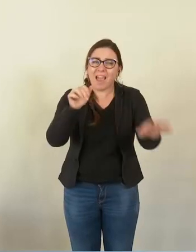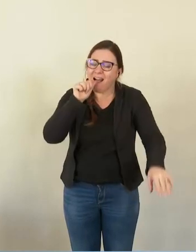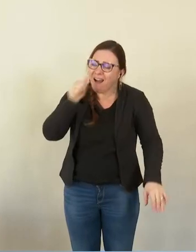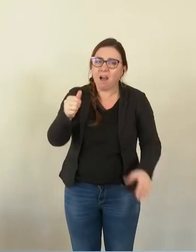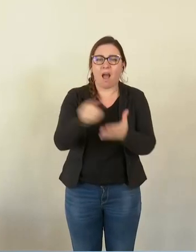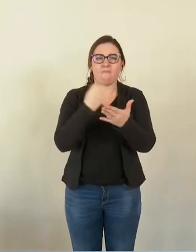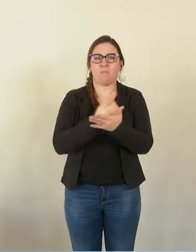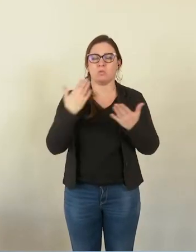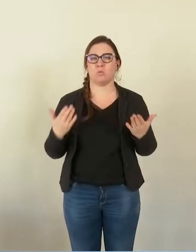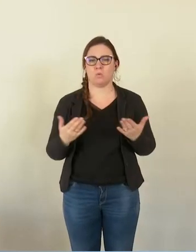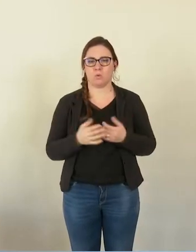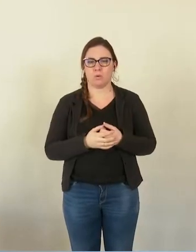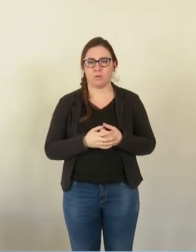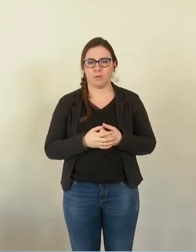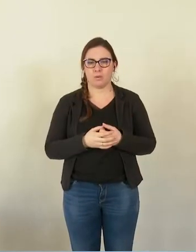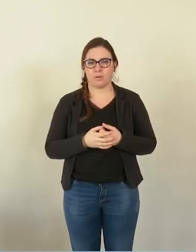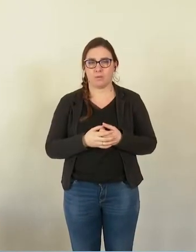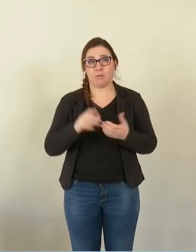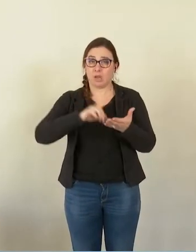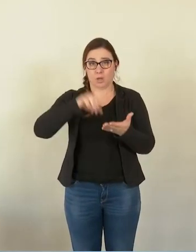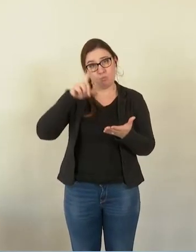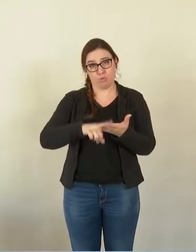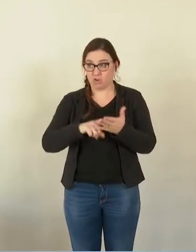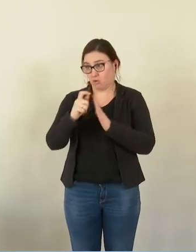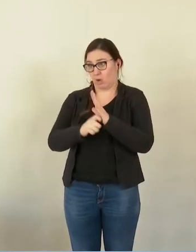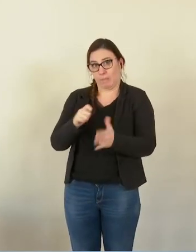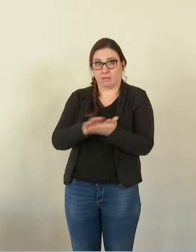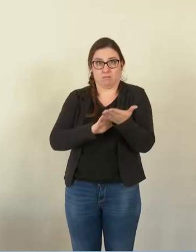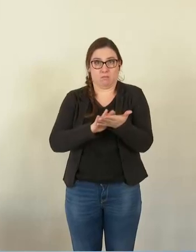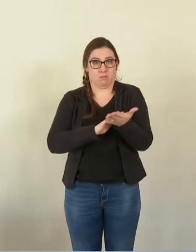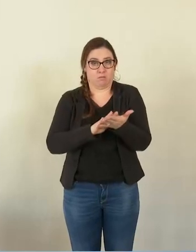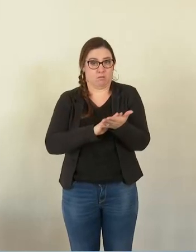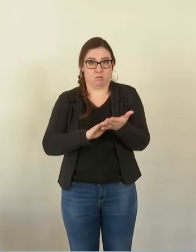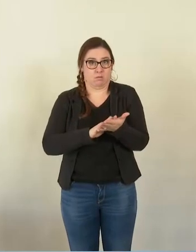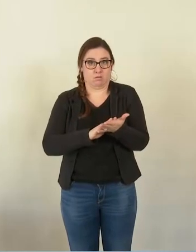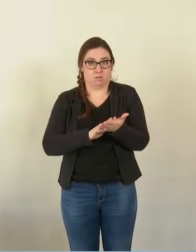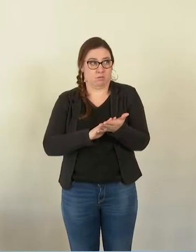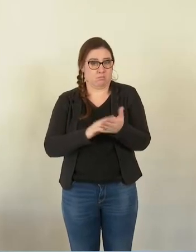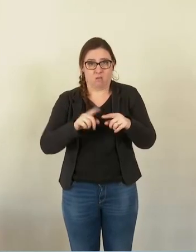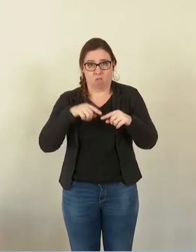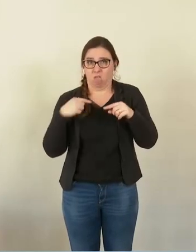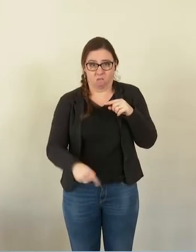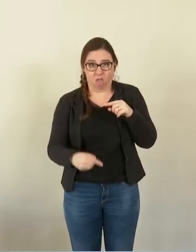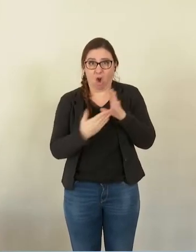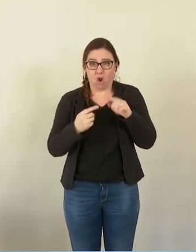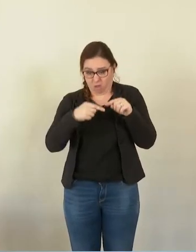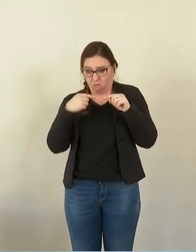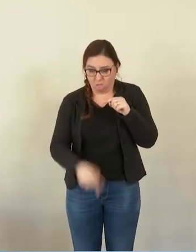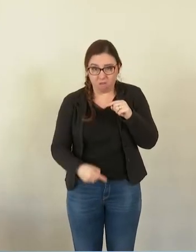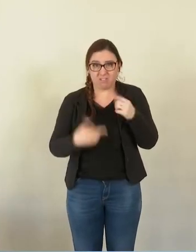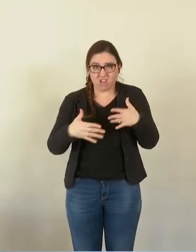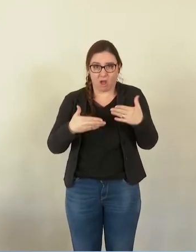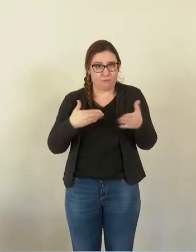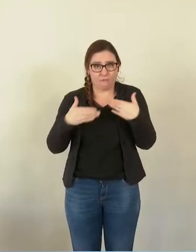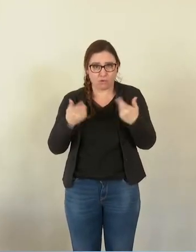annexe financière et dans un budget encore une fois exemp de dette et surfonctionnant